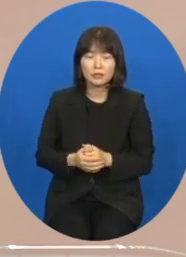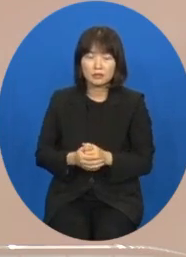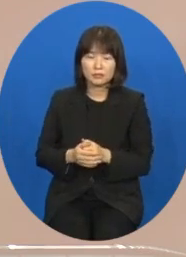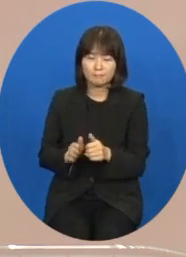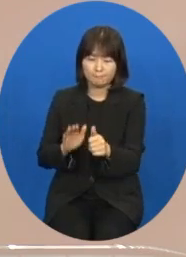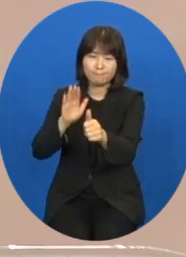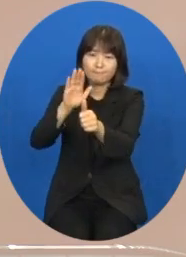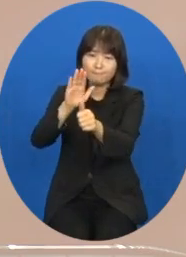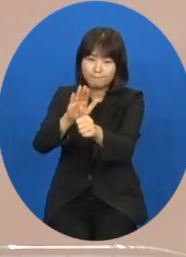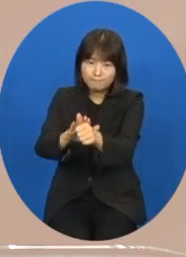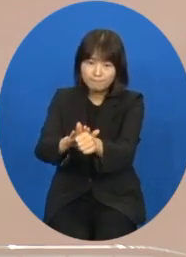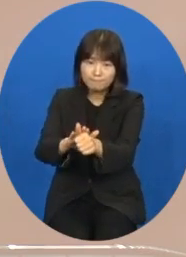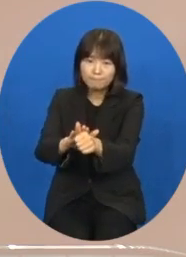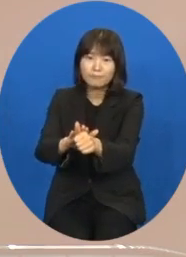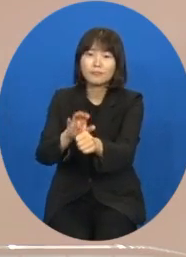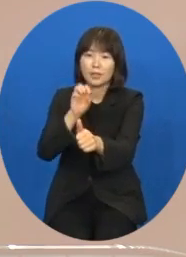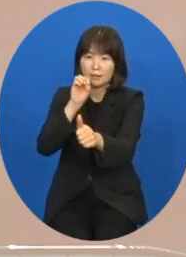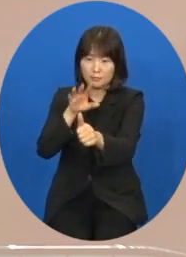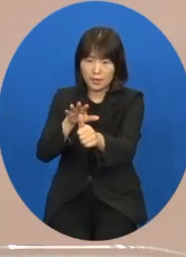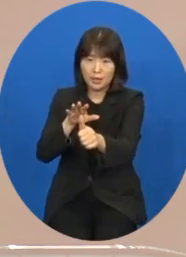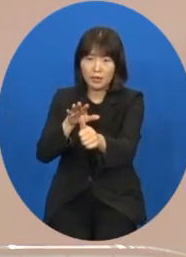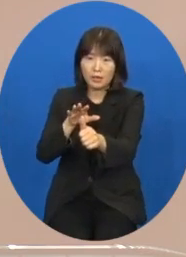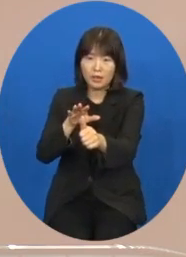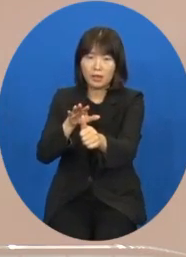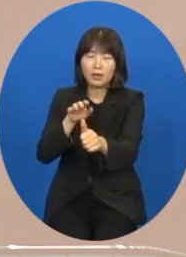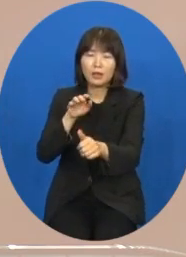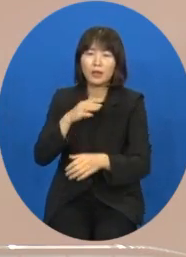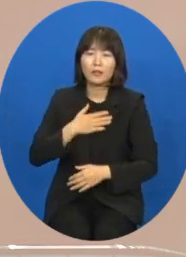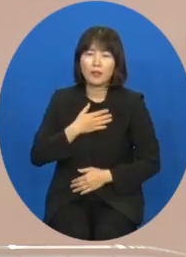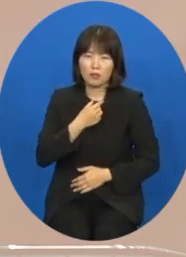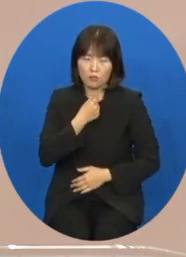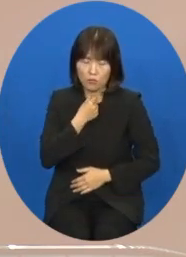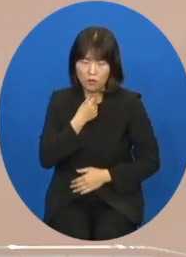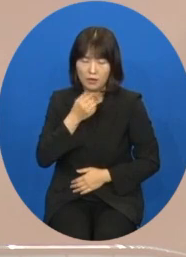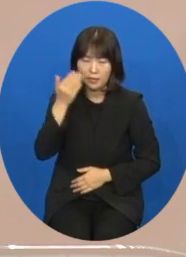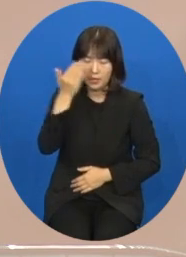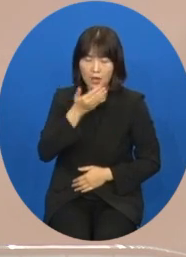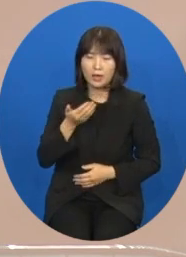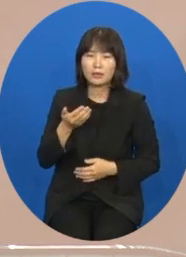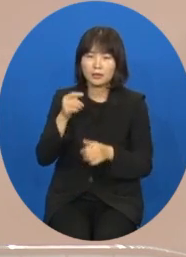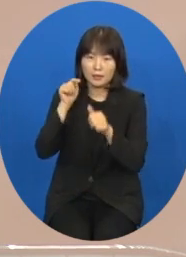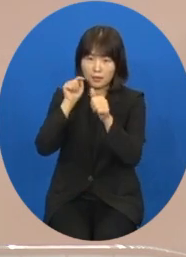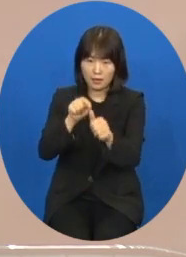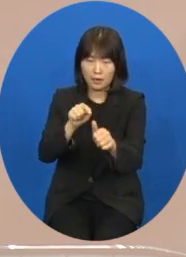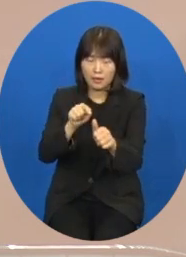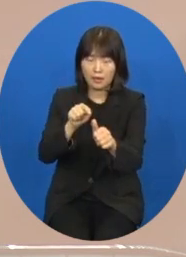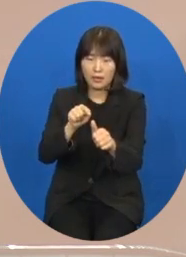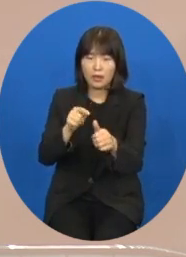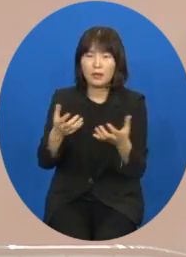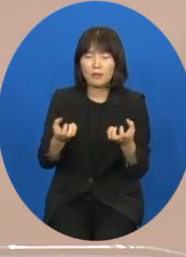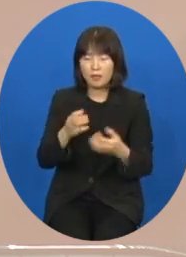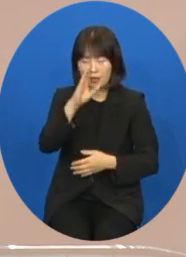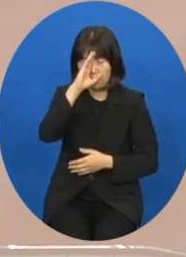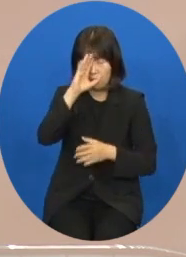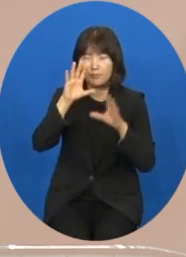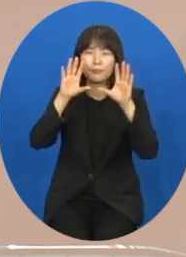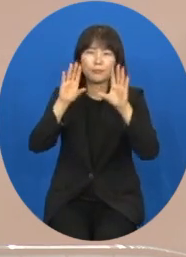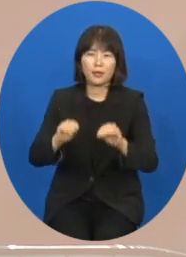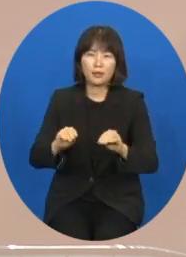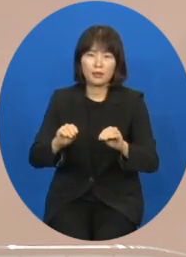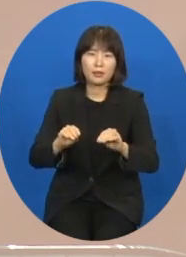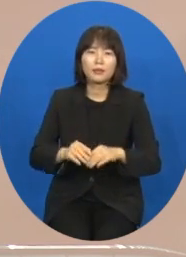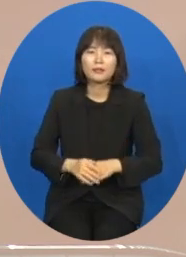손을 내밀어 그에게 대시며 이르시되 내가 원하노니 깨끗함을 받으라 하신대 나병이 곧